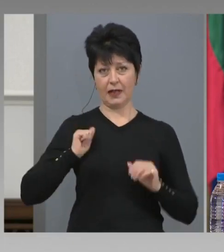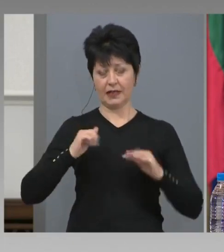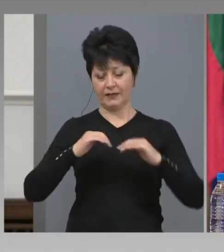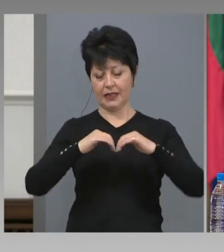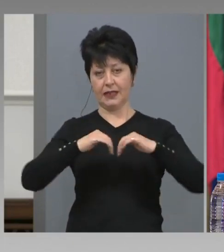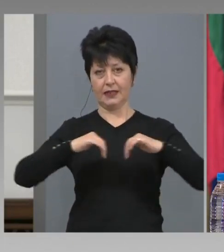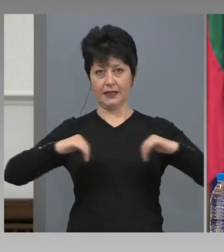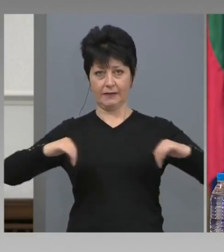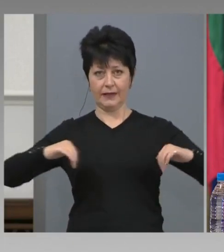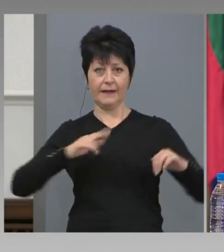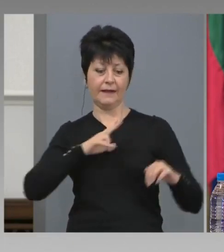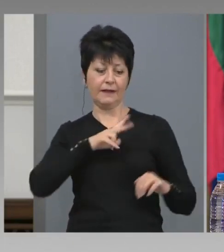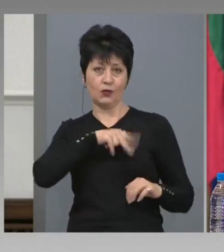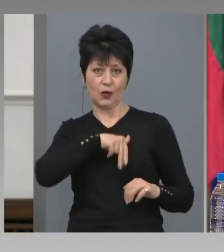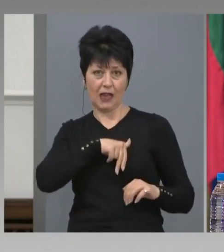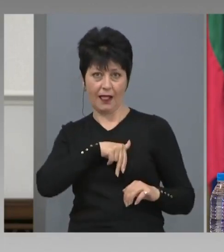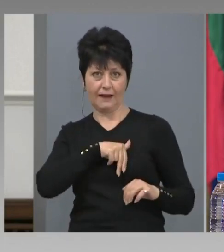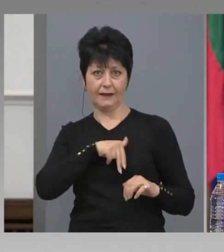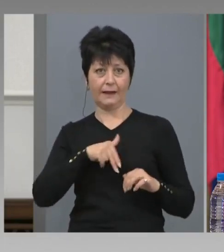и